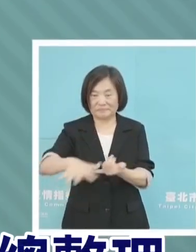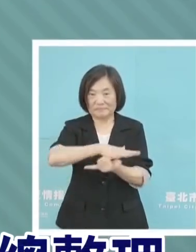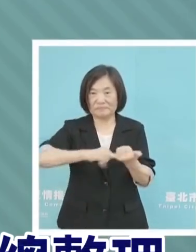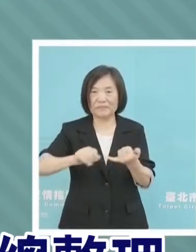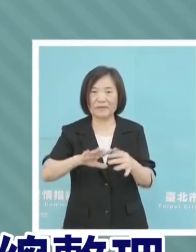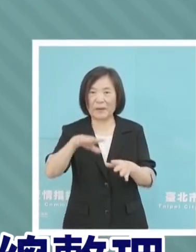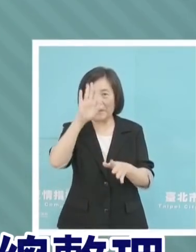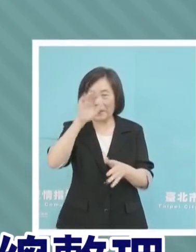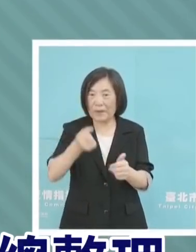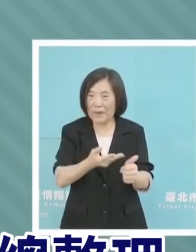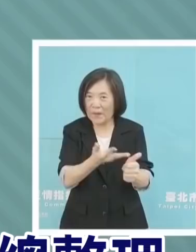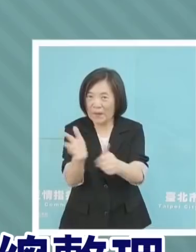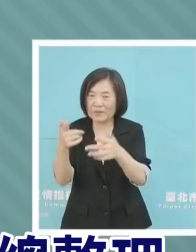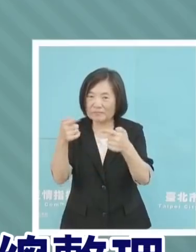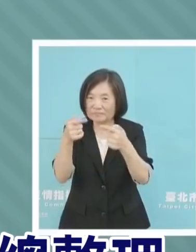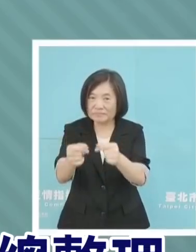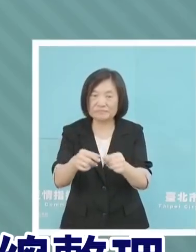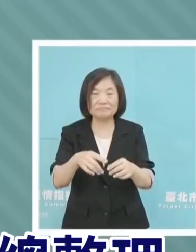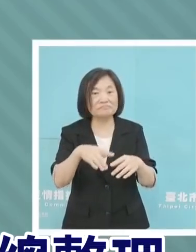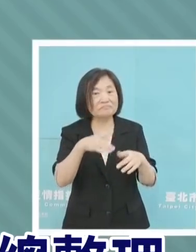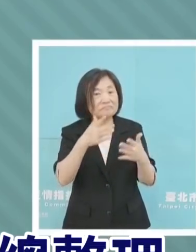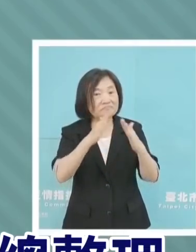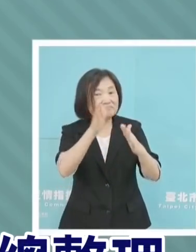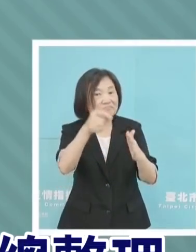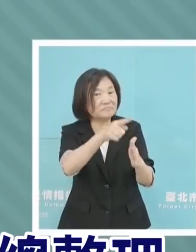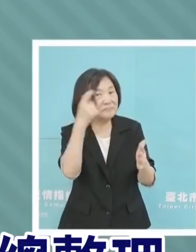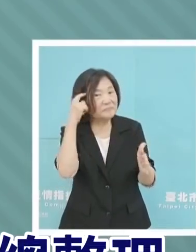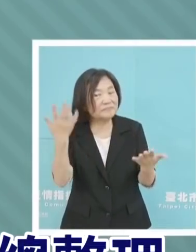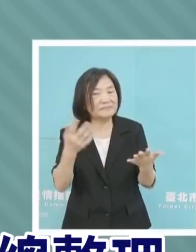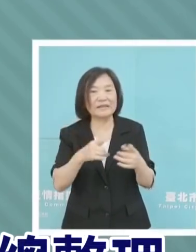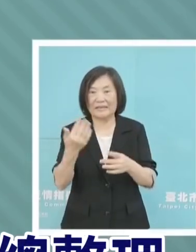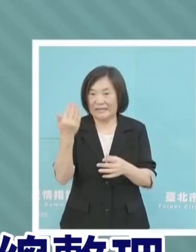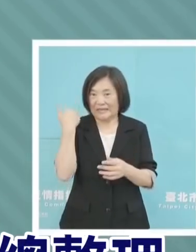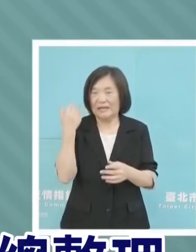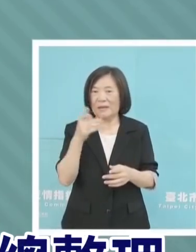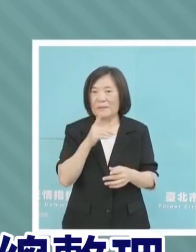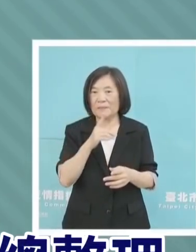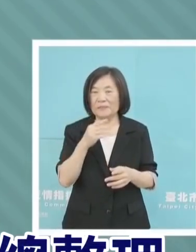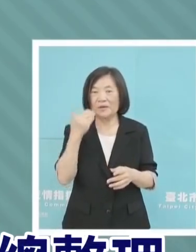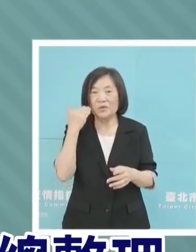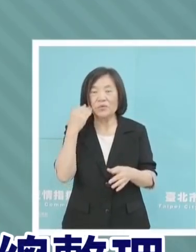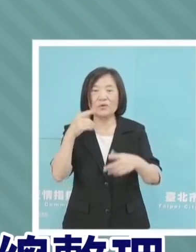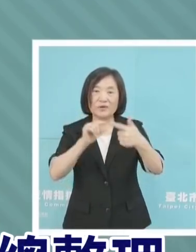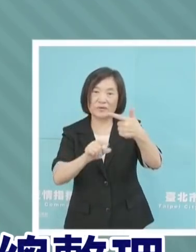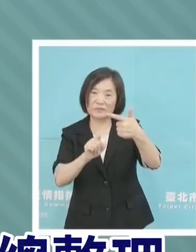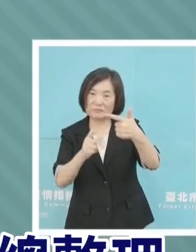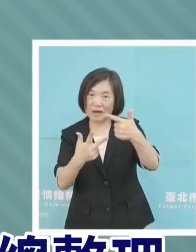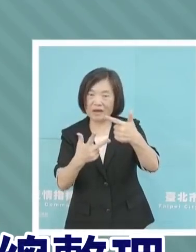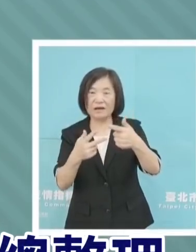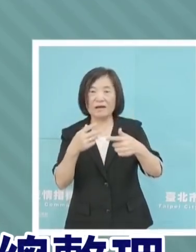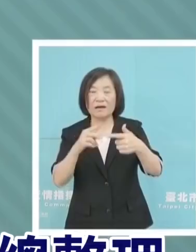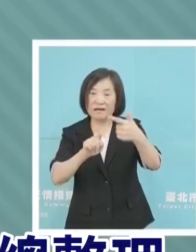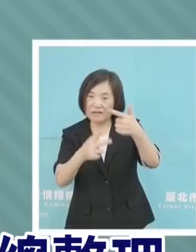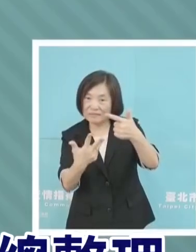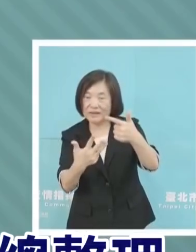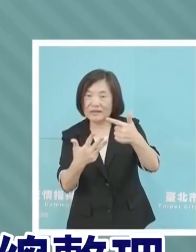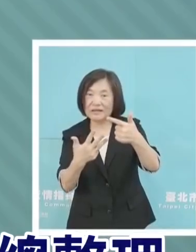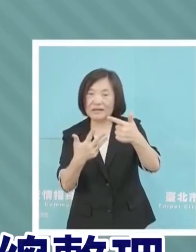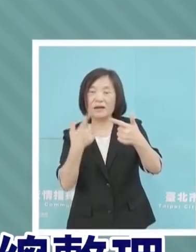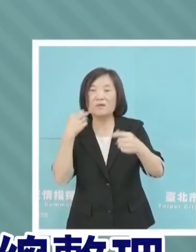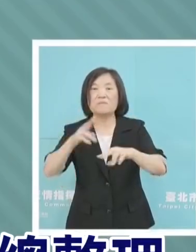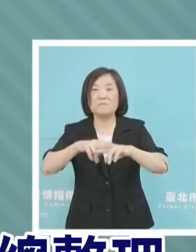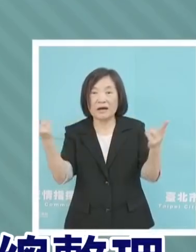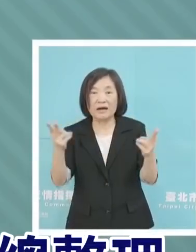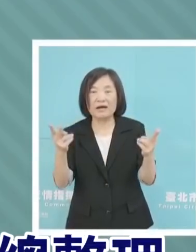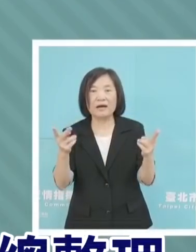渐趋缓，柯市长您怎么看？但之前有说到，就算是6月28日要解封，也不会从